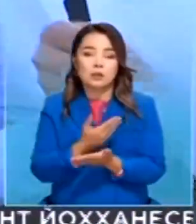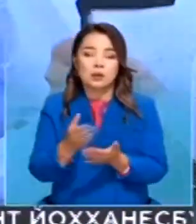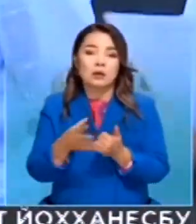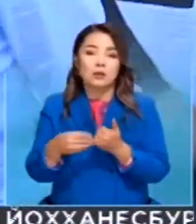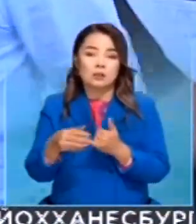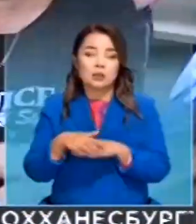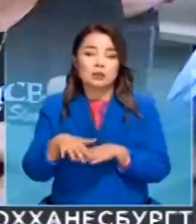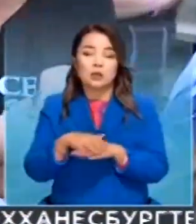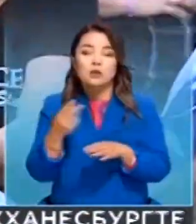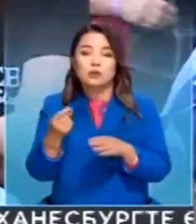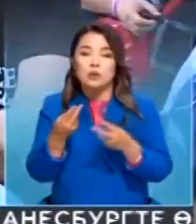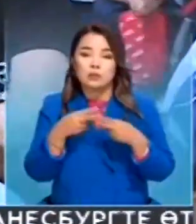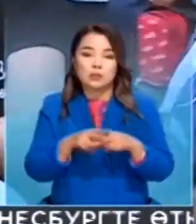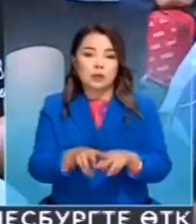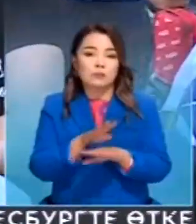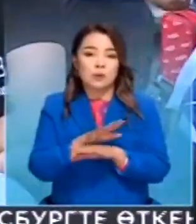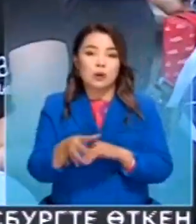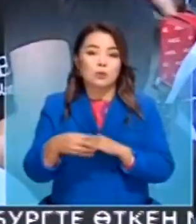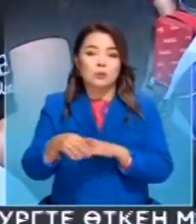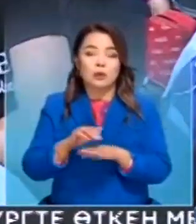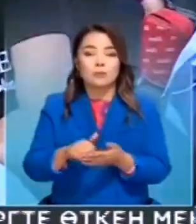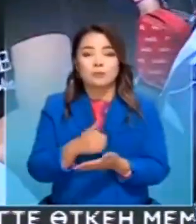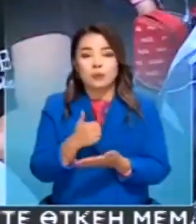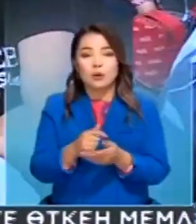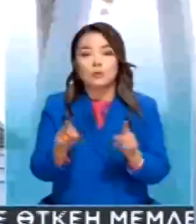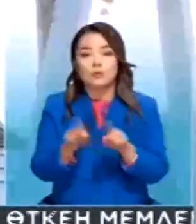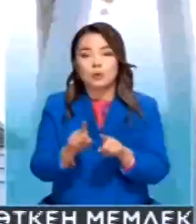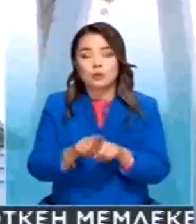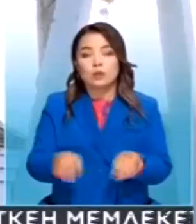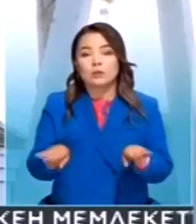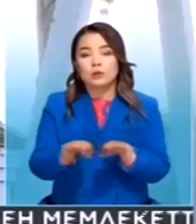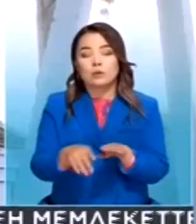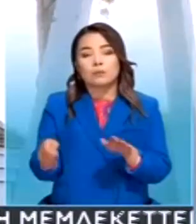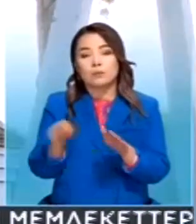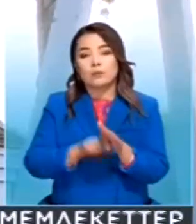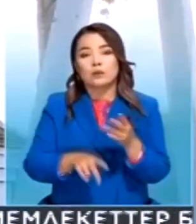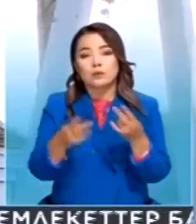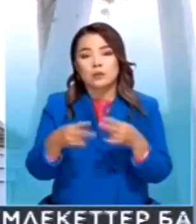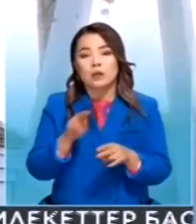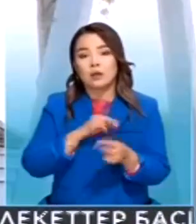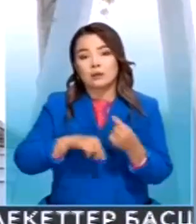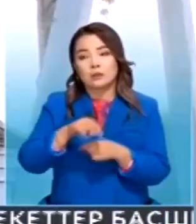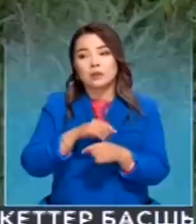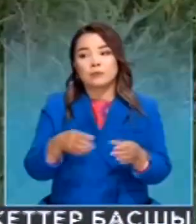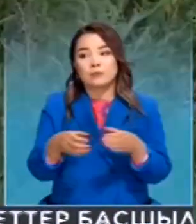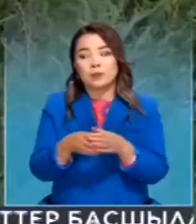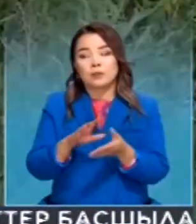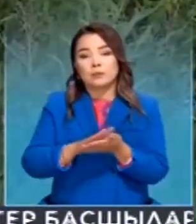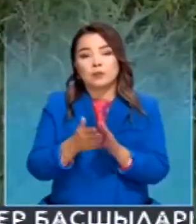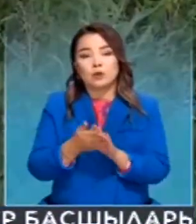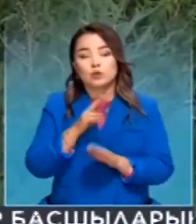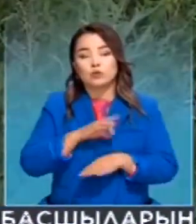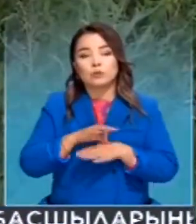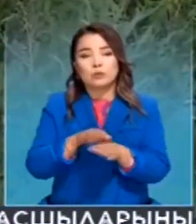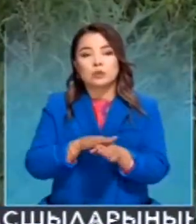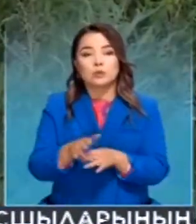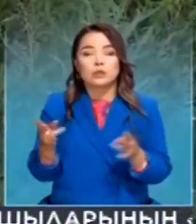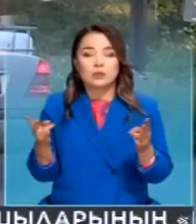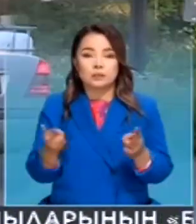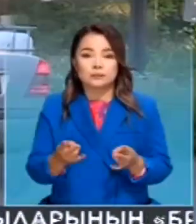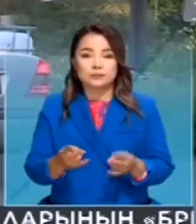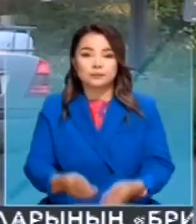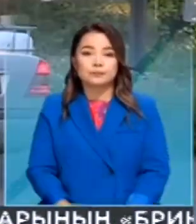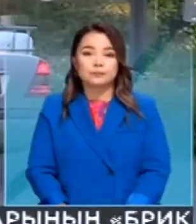да қарастырылмаған. Сондықтан билік өкілдері мұнара суын биылда өшірмеуді сұрап кәсіпкермен келіссөз жүргізбекші. Руслан Нұрланұлы, Бекзат